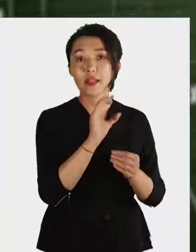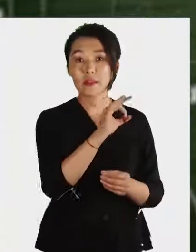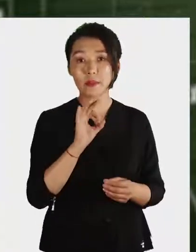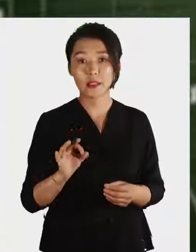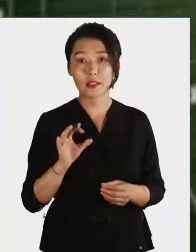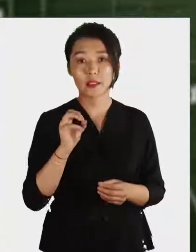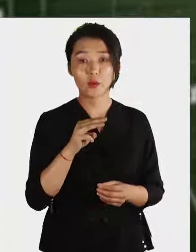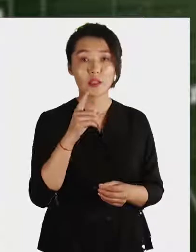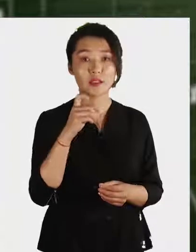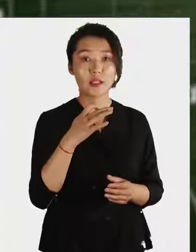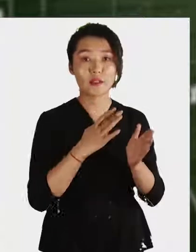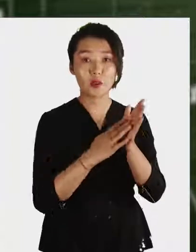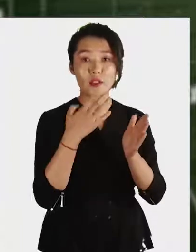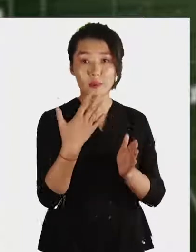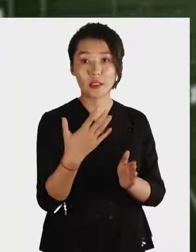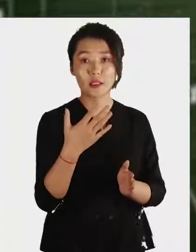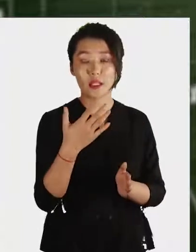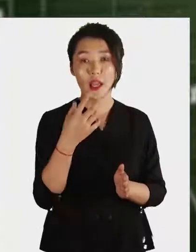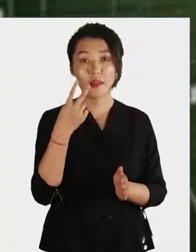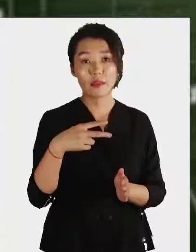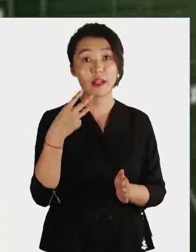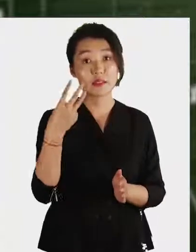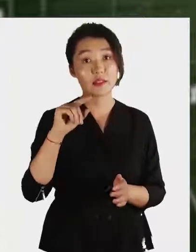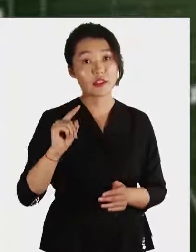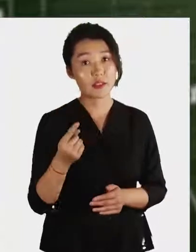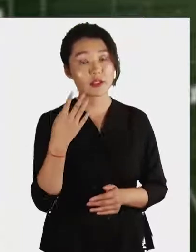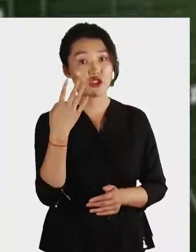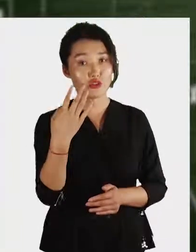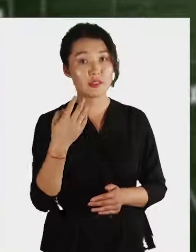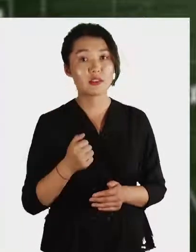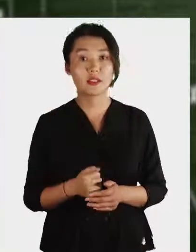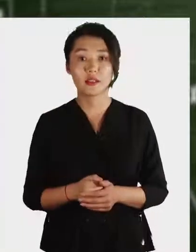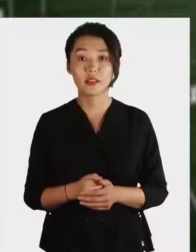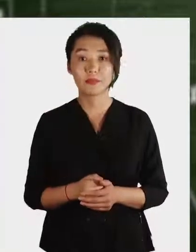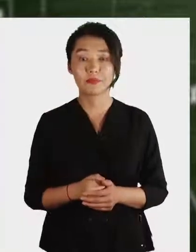12% от 195 – 23,4,